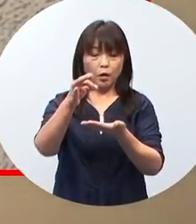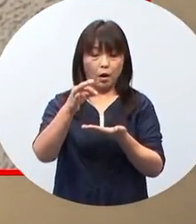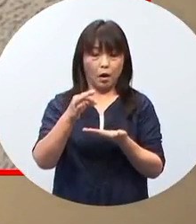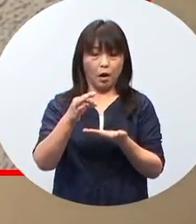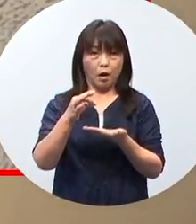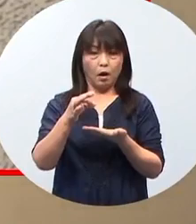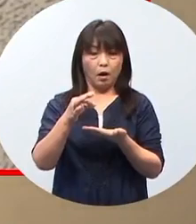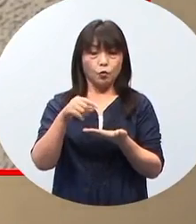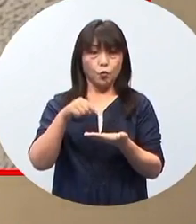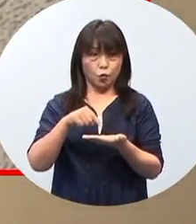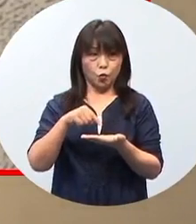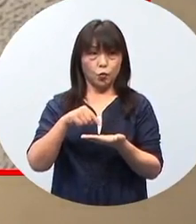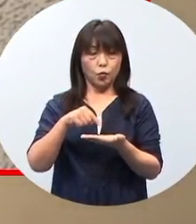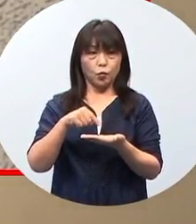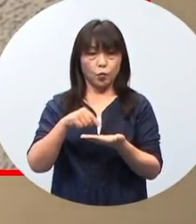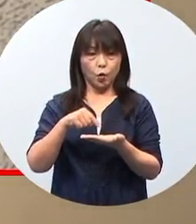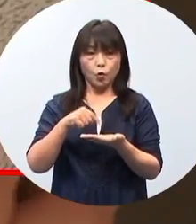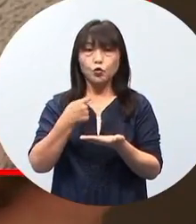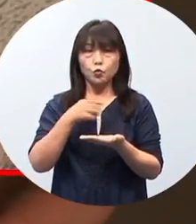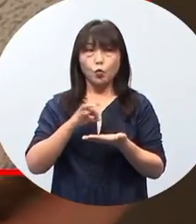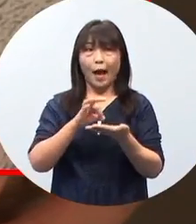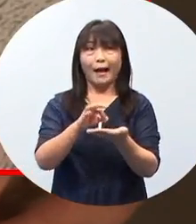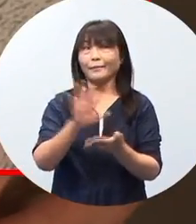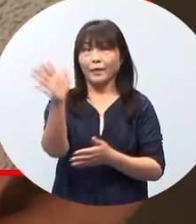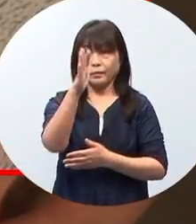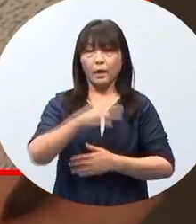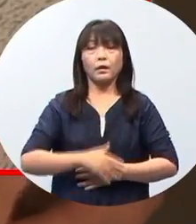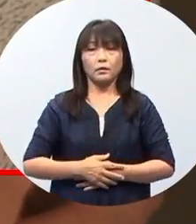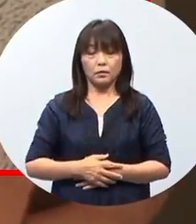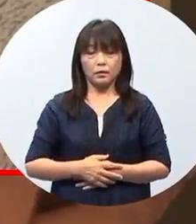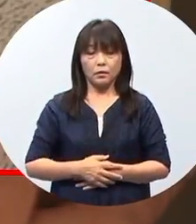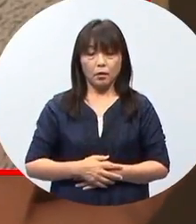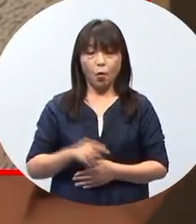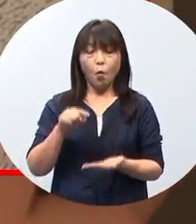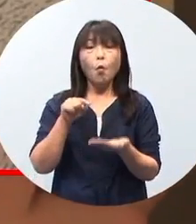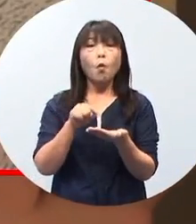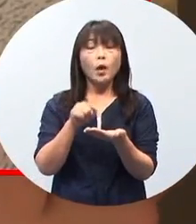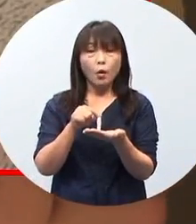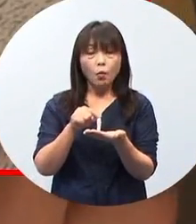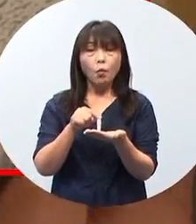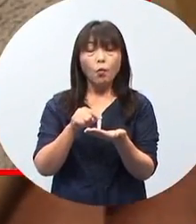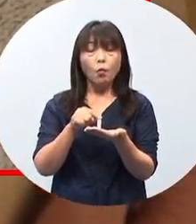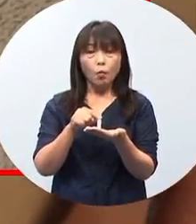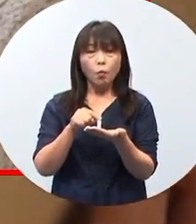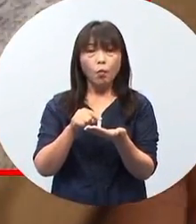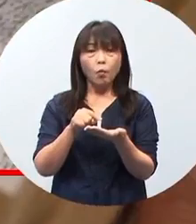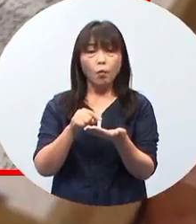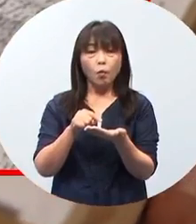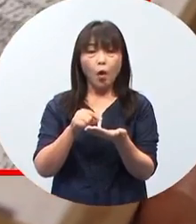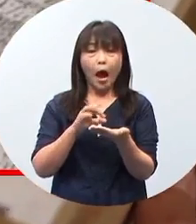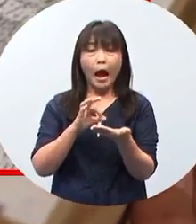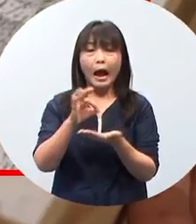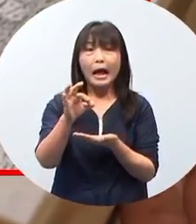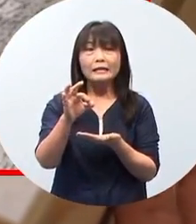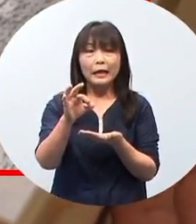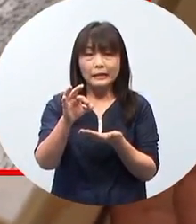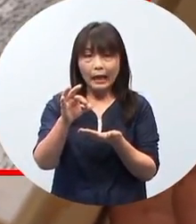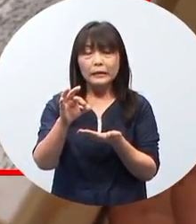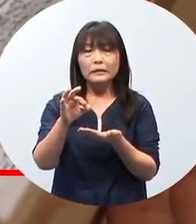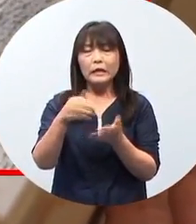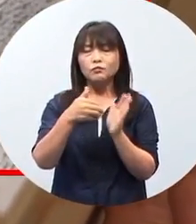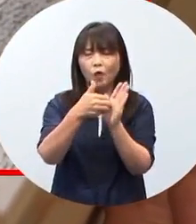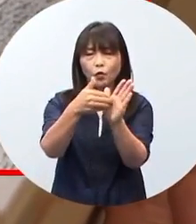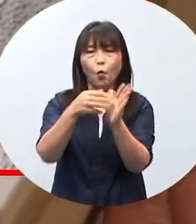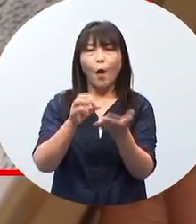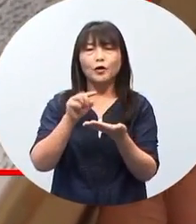のに一方的に商品を送りつけ、送りつけられた人がその商品を購入しない旨の通知や